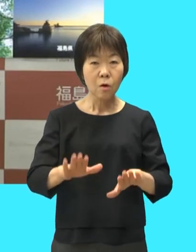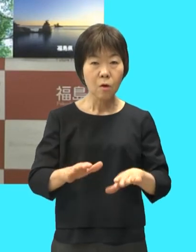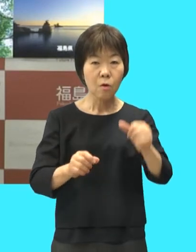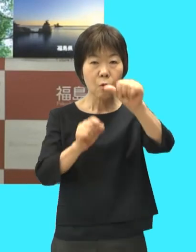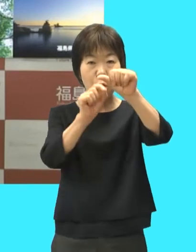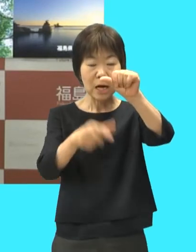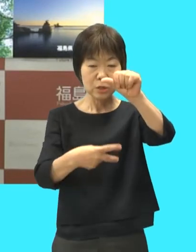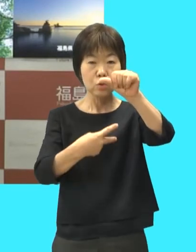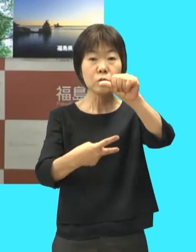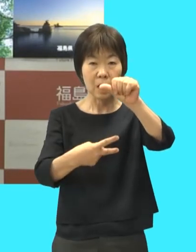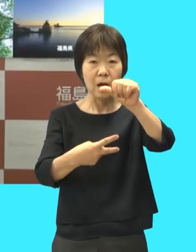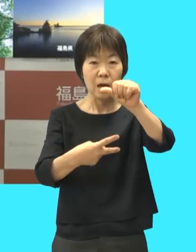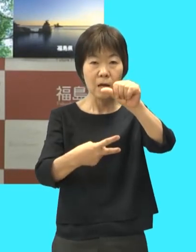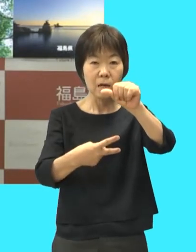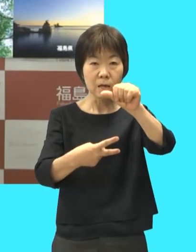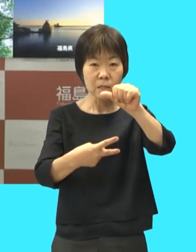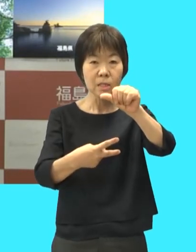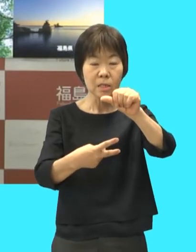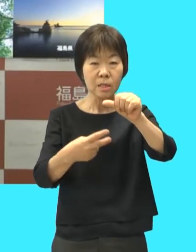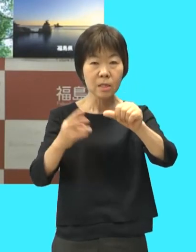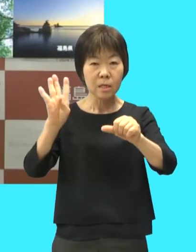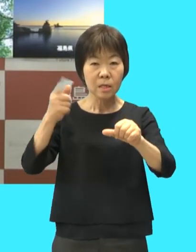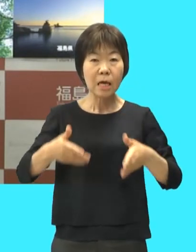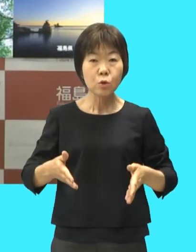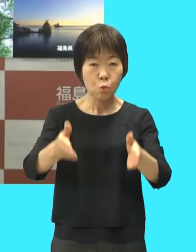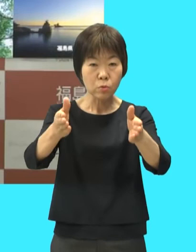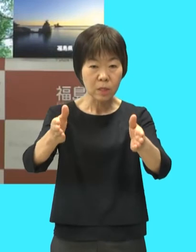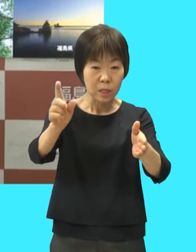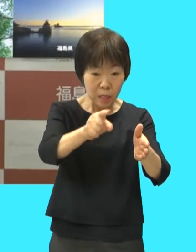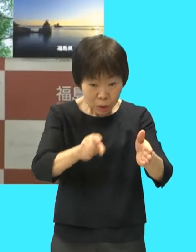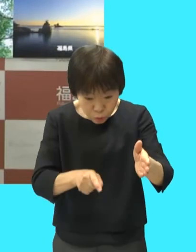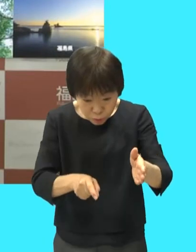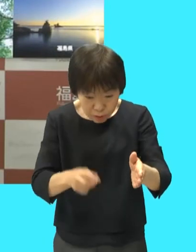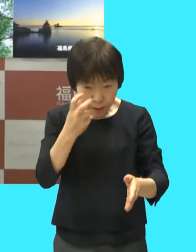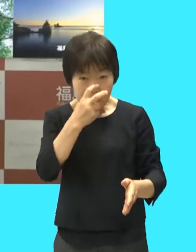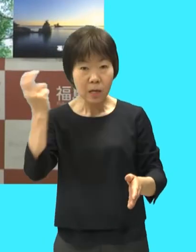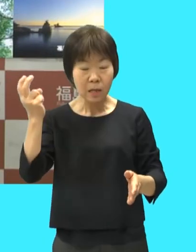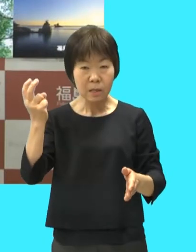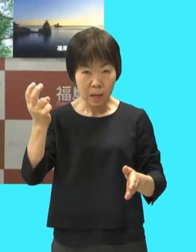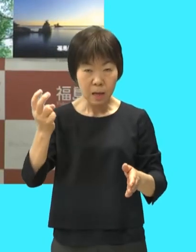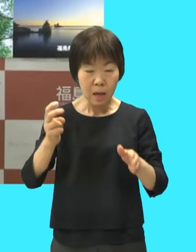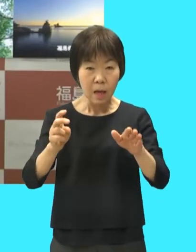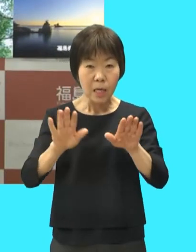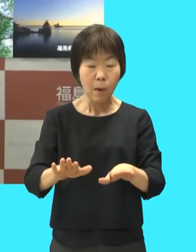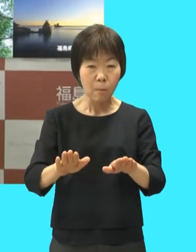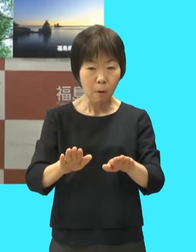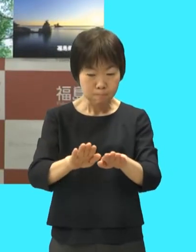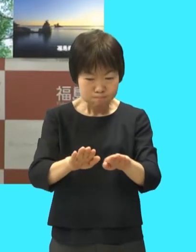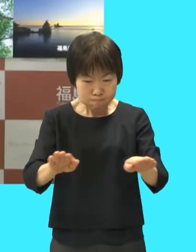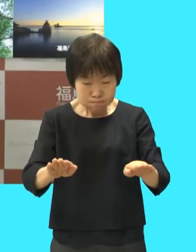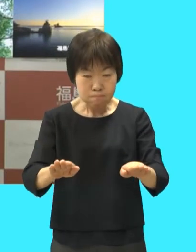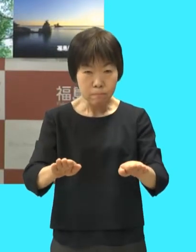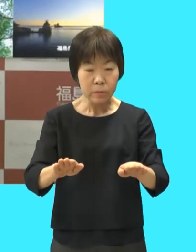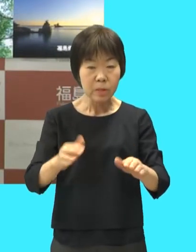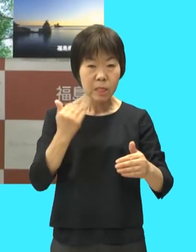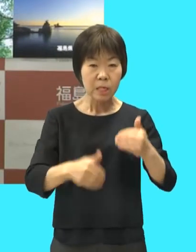月2日ぐらい、2日ですかね、県道から亀裂が見つかって今も動いているということです。で、北方の